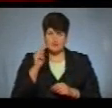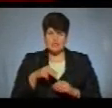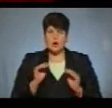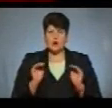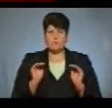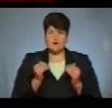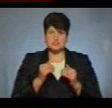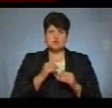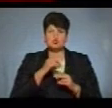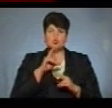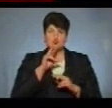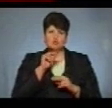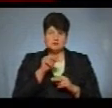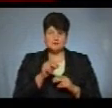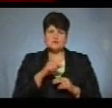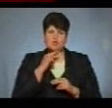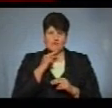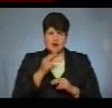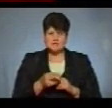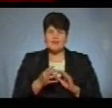усним зауваженням в зв'язку з малозначністю. І